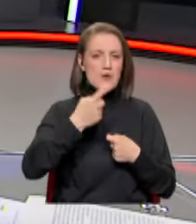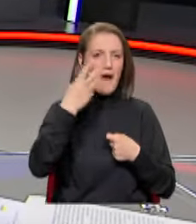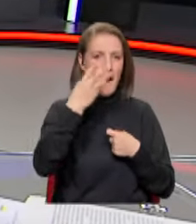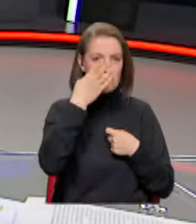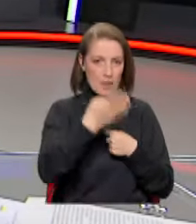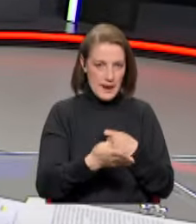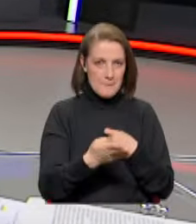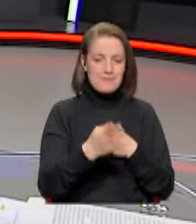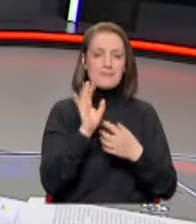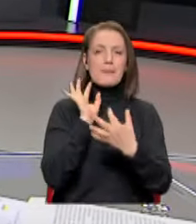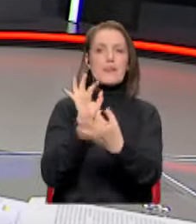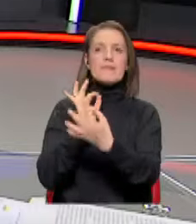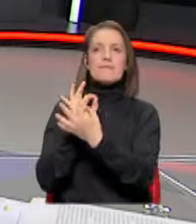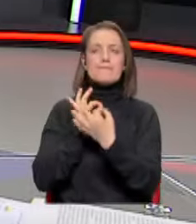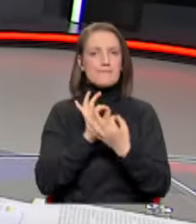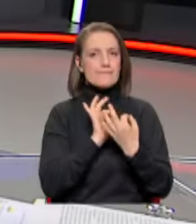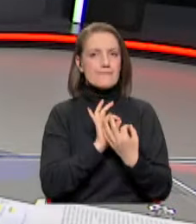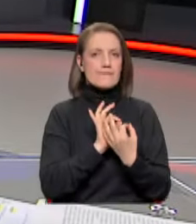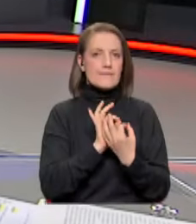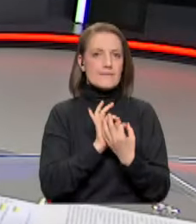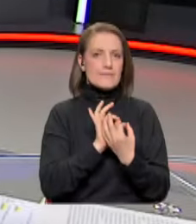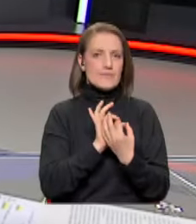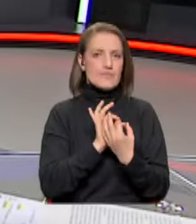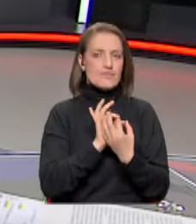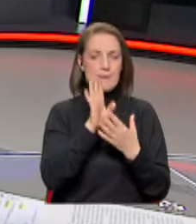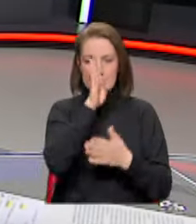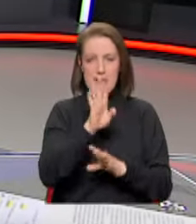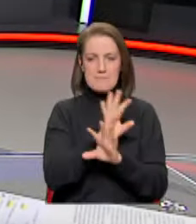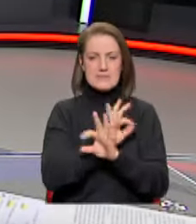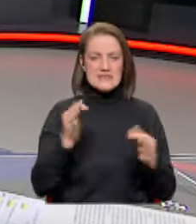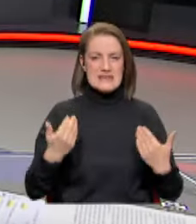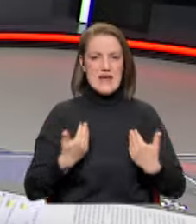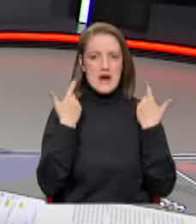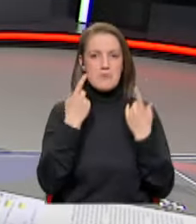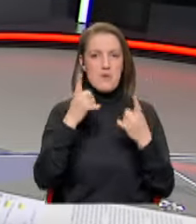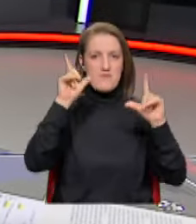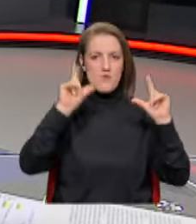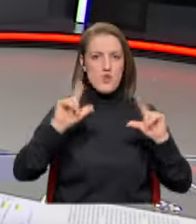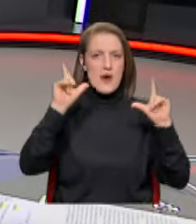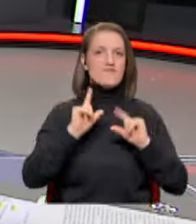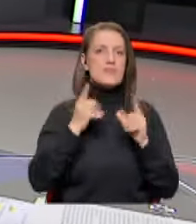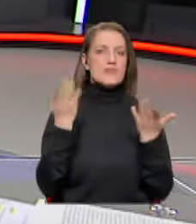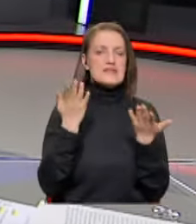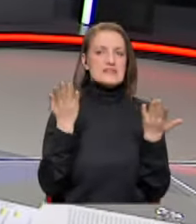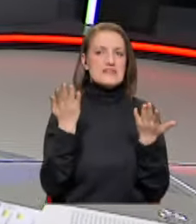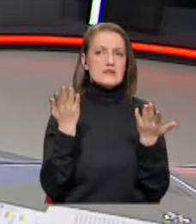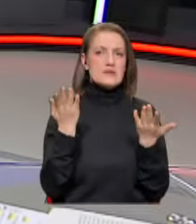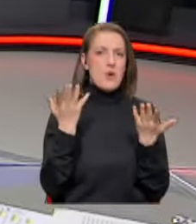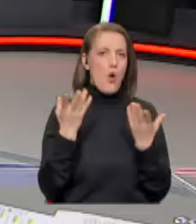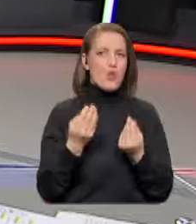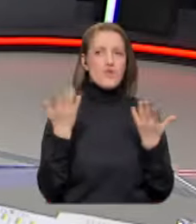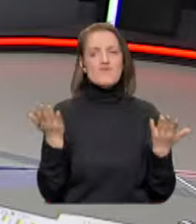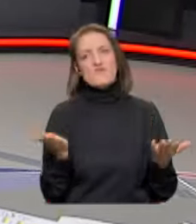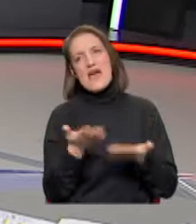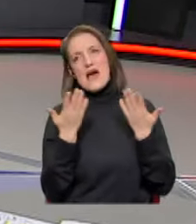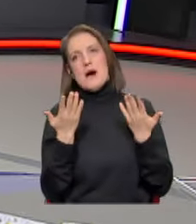Erdoğan'la iletişimleri bağımsız yargıya böyle bir fotoğrafın böyle bir görüntünün nasıl etkide bulunduğu ya